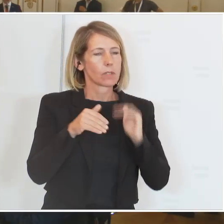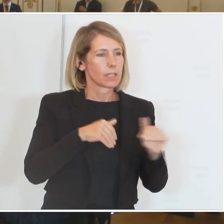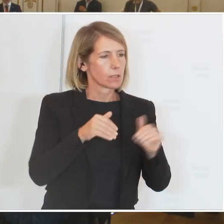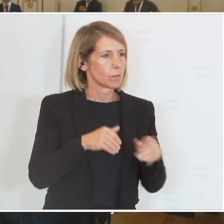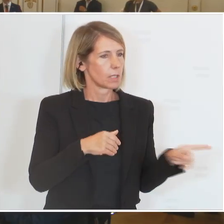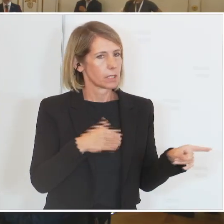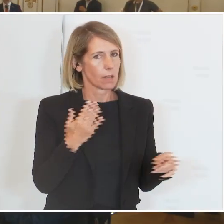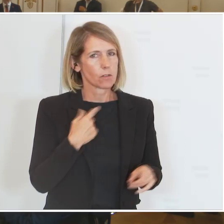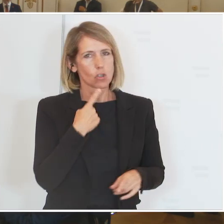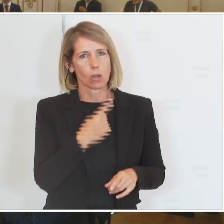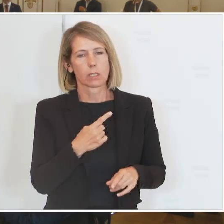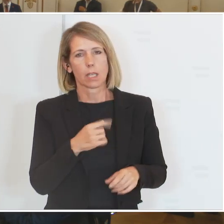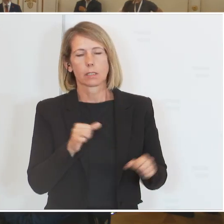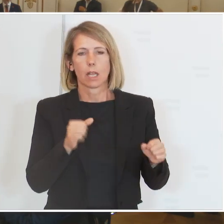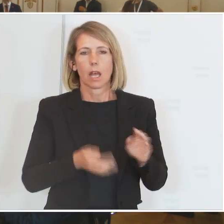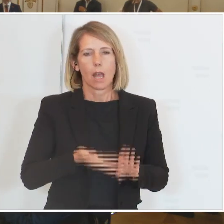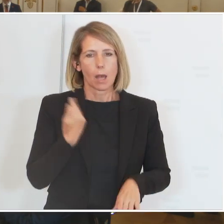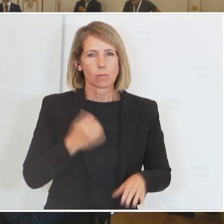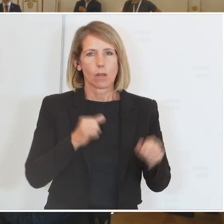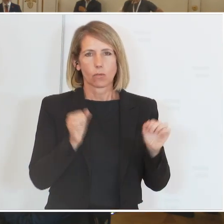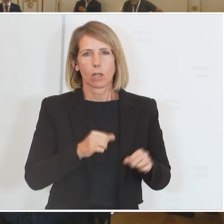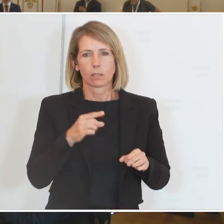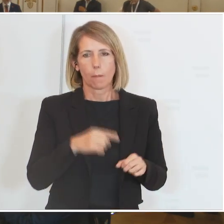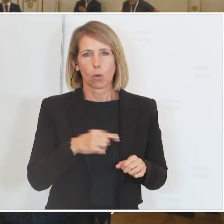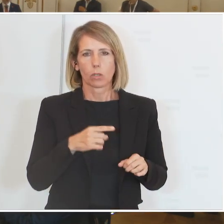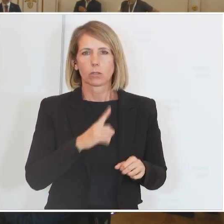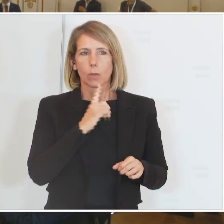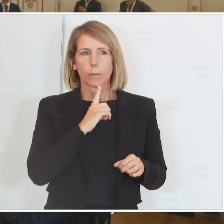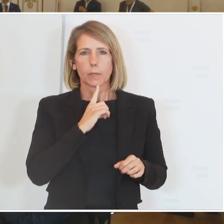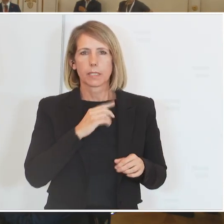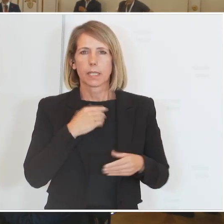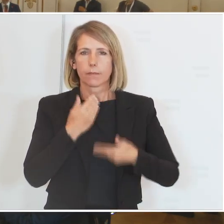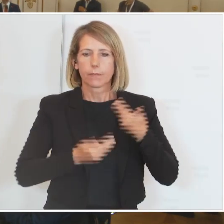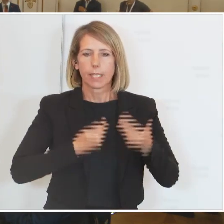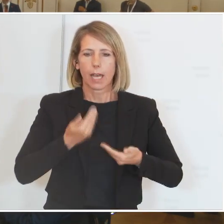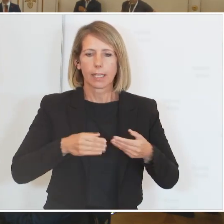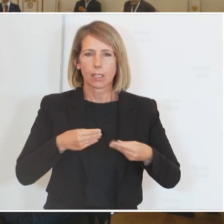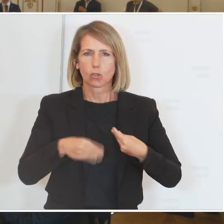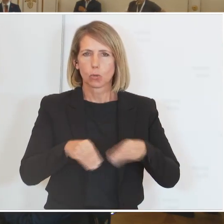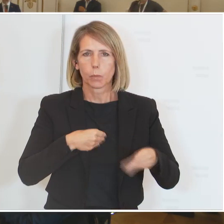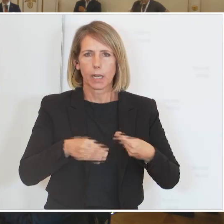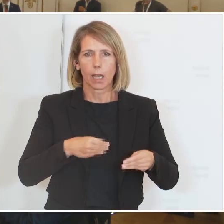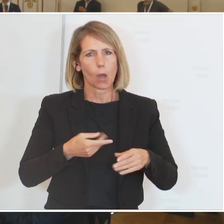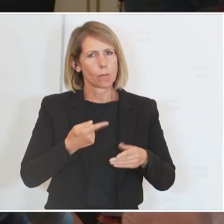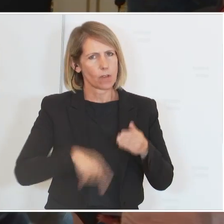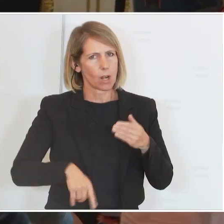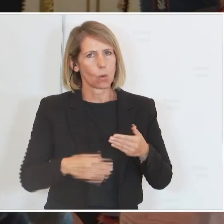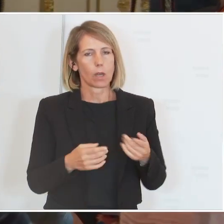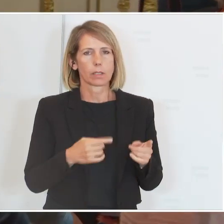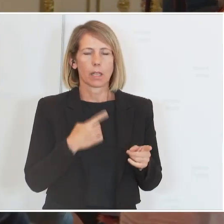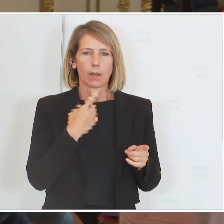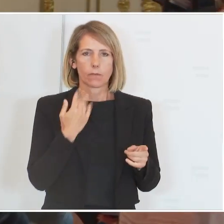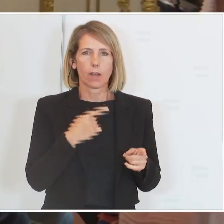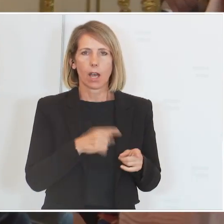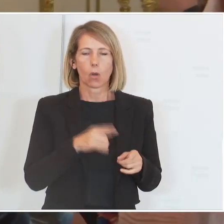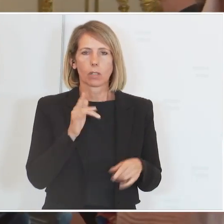Sie haben durch die Abschaffung der kalten Progression auch einen gewissen Handlungsspielraum verloren. Es gab ja im Vorfeld auch Kritik des Fiskalrats, dass das